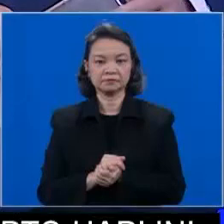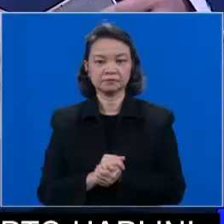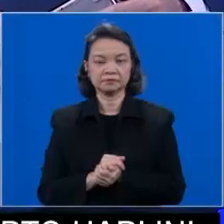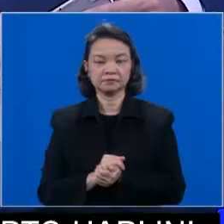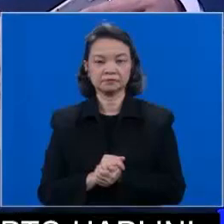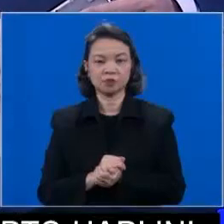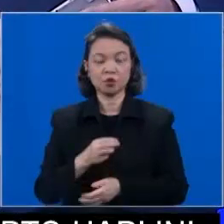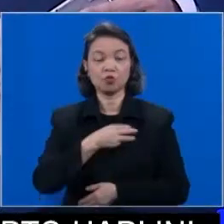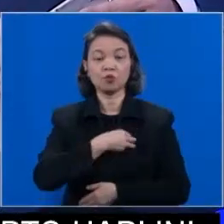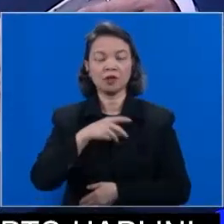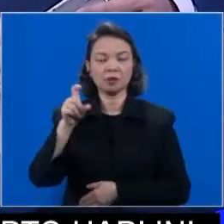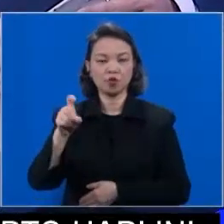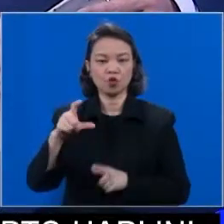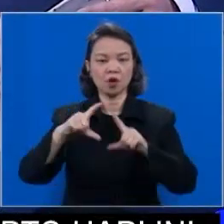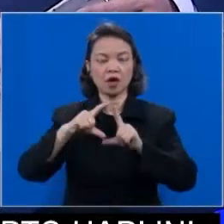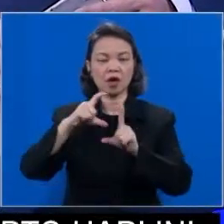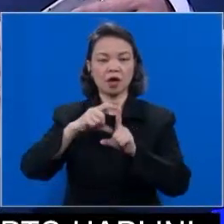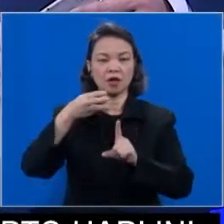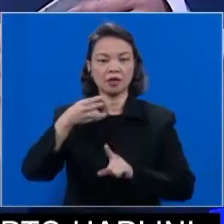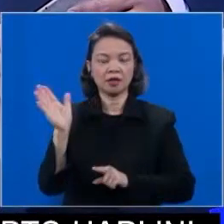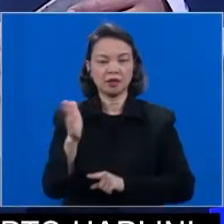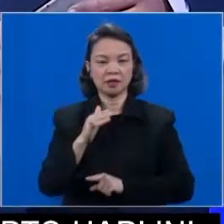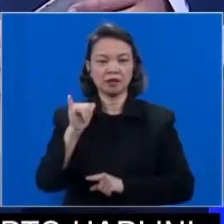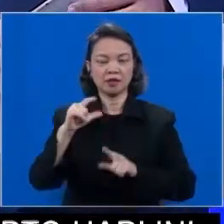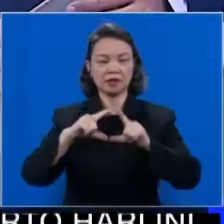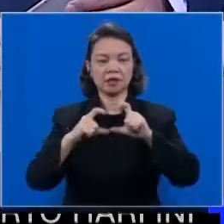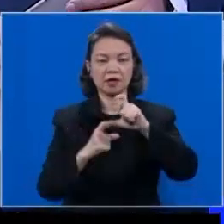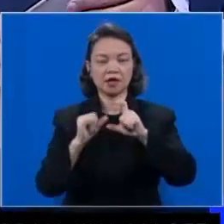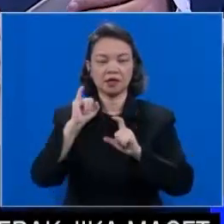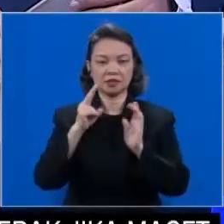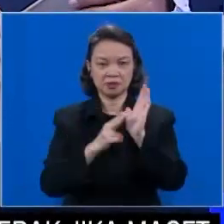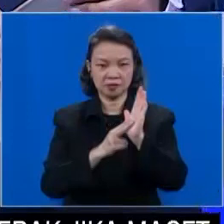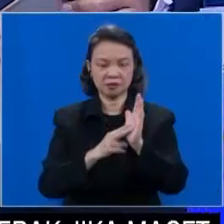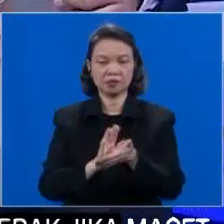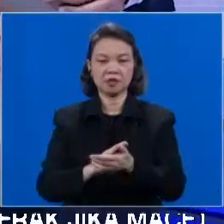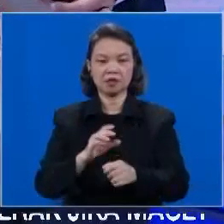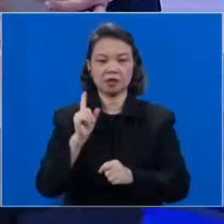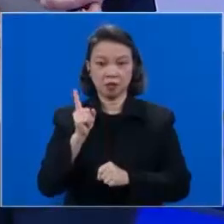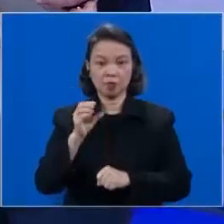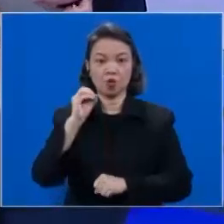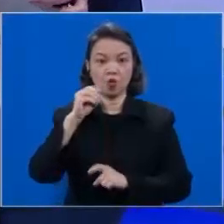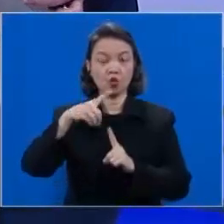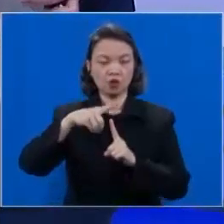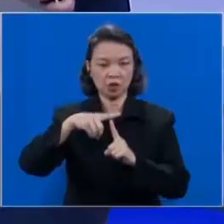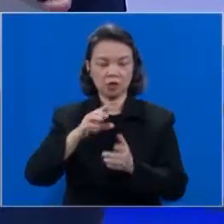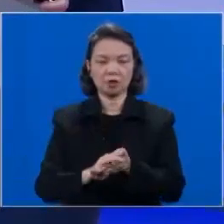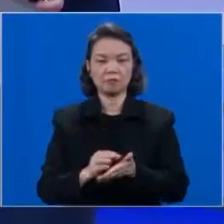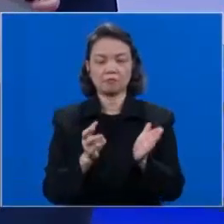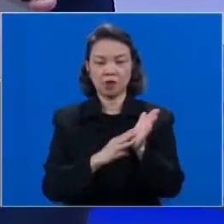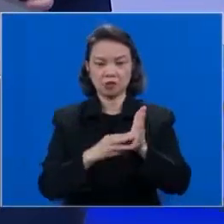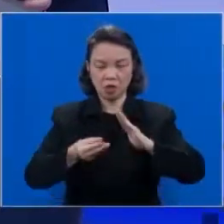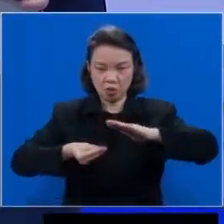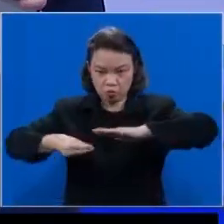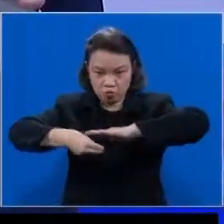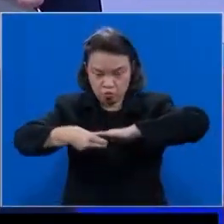Bupati Bogor ada Yasin terjaring operasi tangkap tangan tim ledakan Komisi Pemberantasan Korupsi terkait dugaan kasus suap dalam